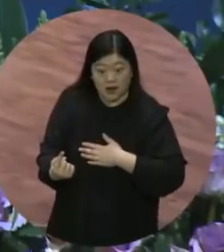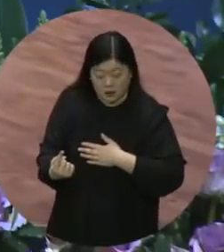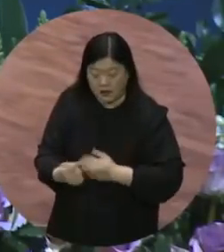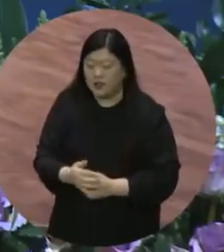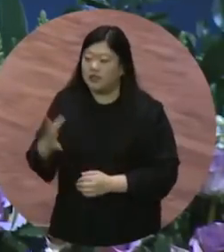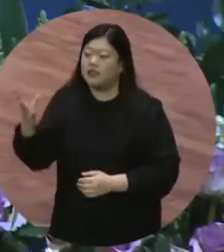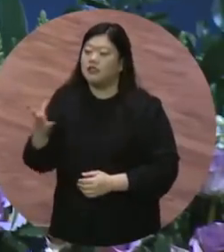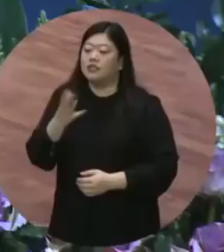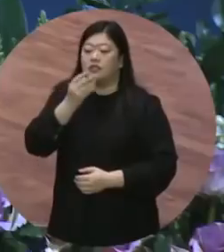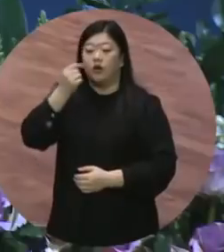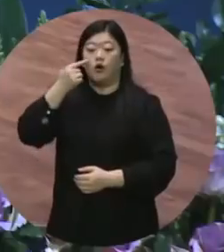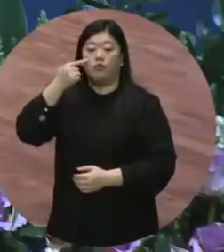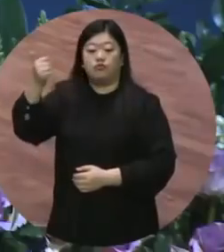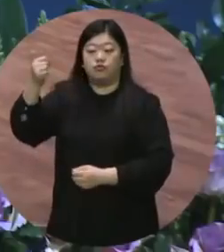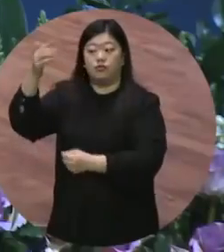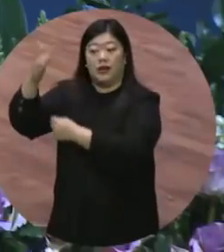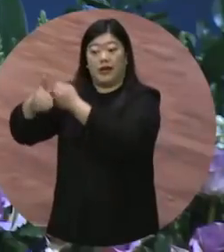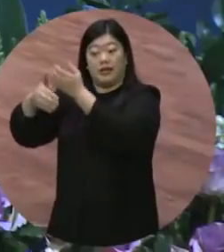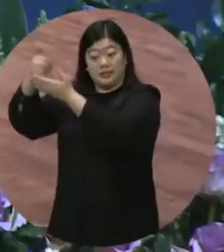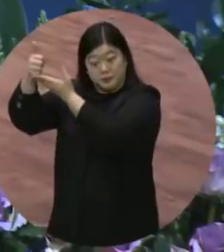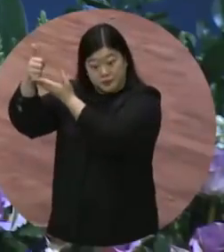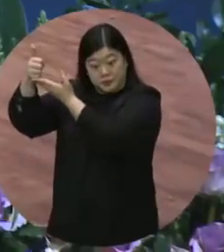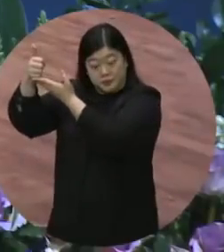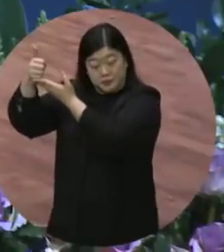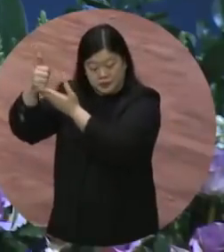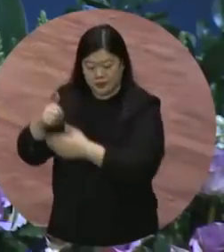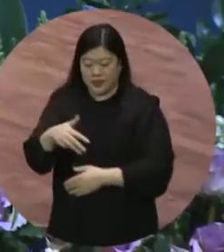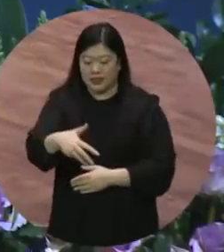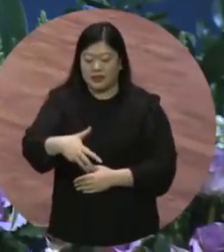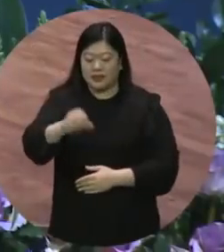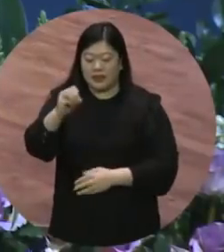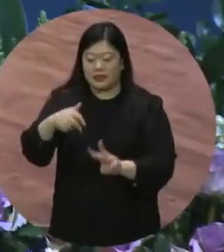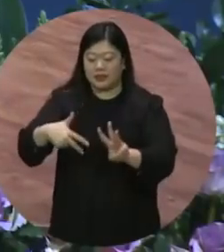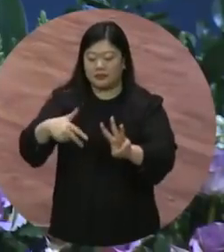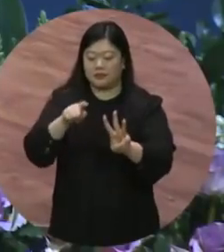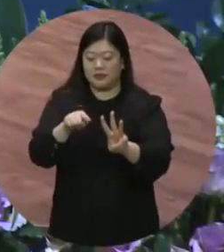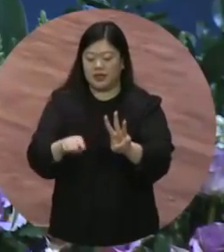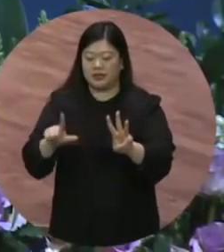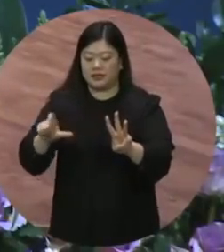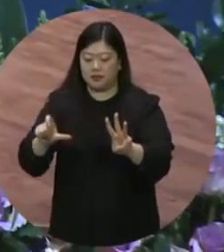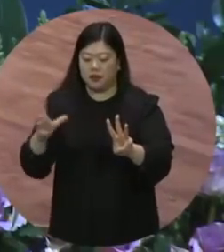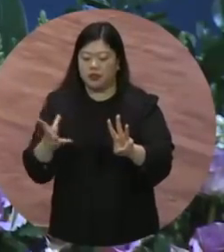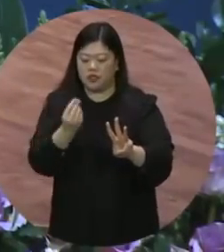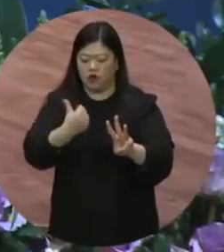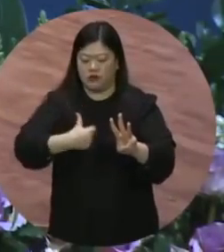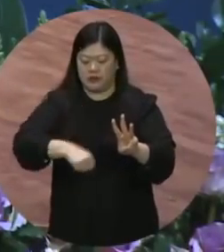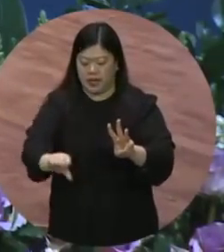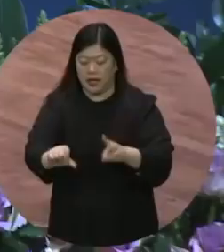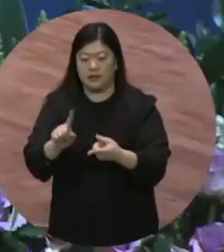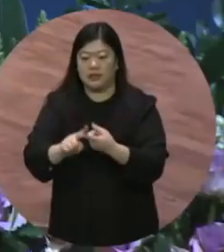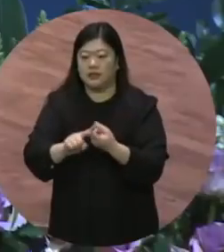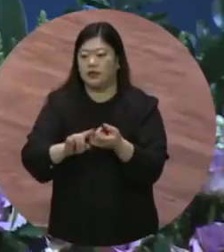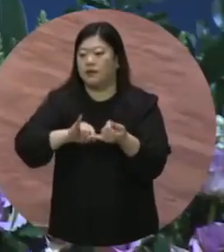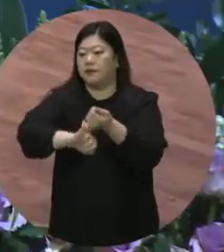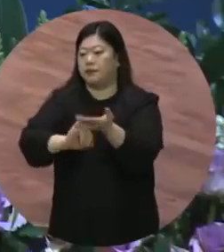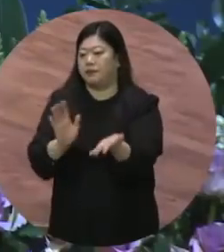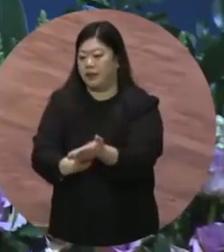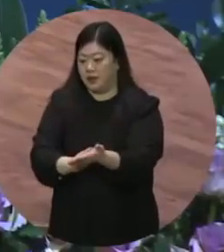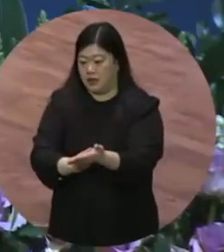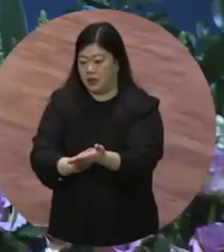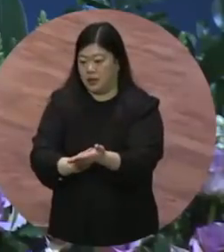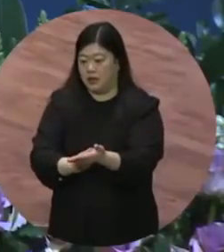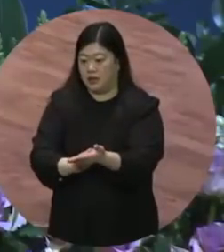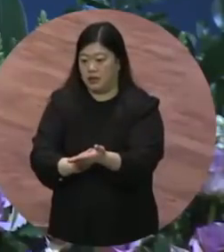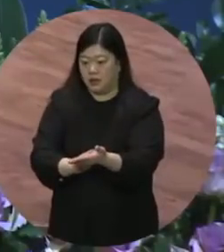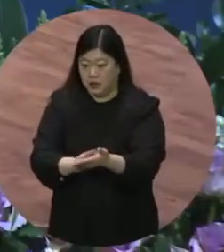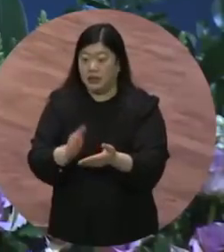하나님이 창세기 3장 15절 주인공 대신 그리스도를 보내겠다. 그래서 모든